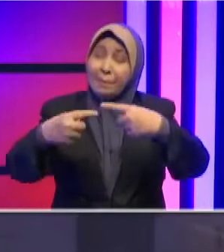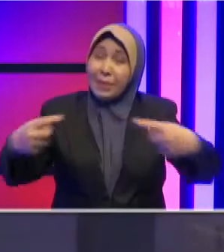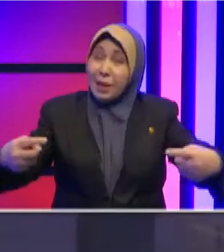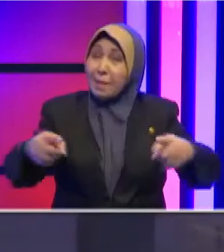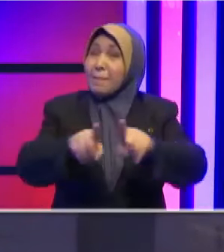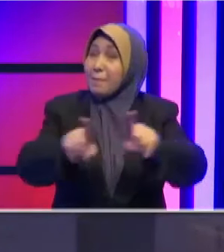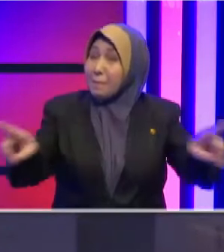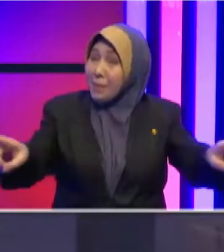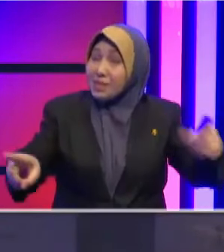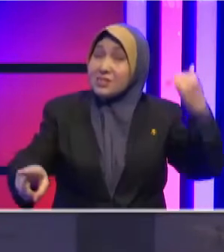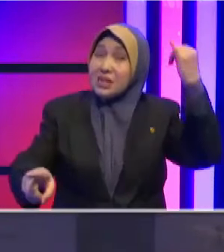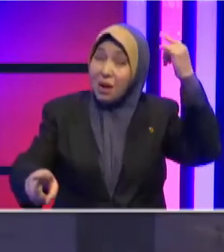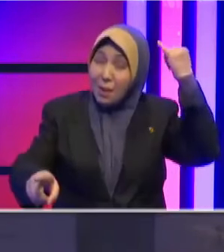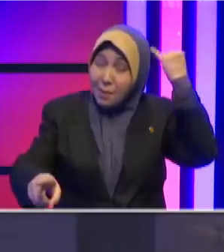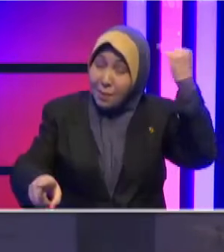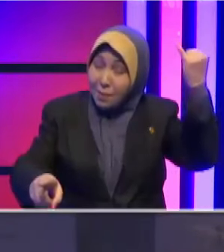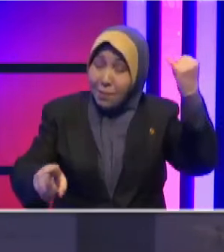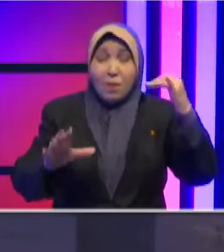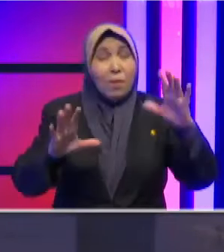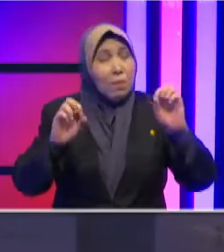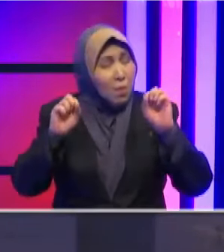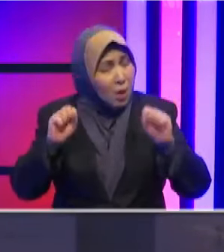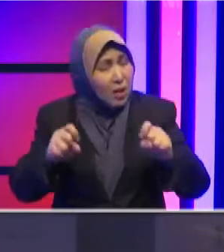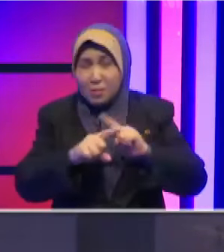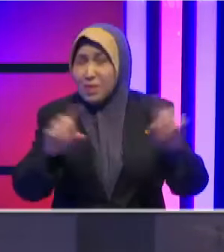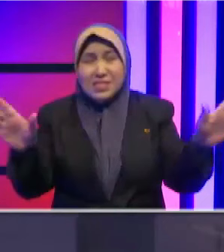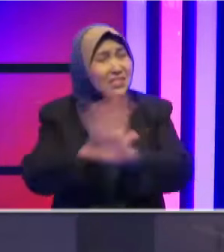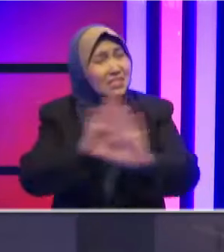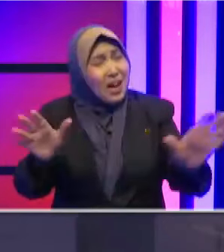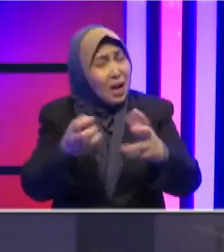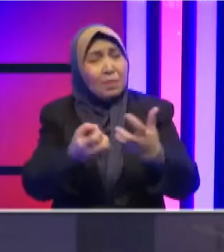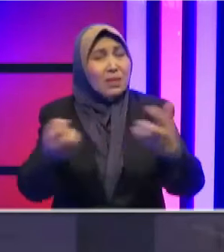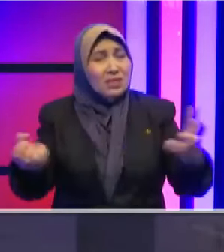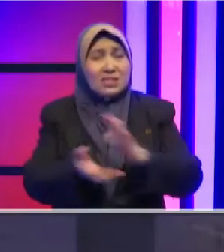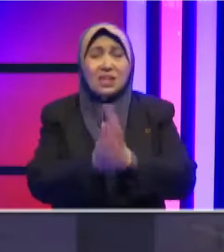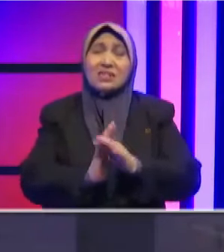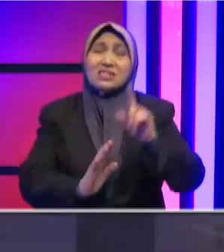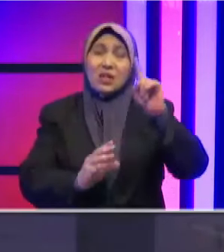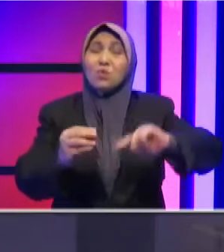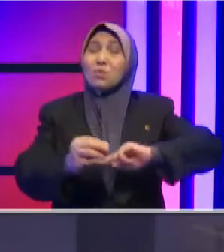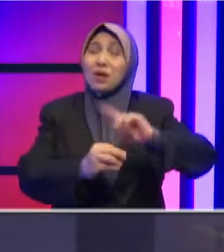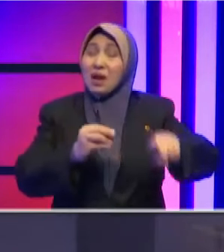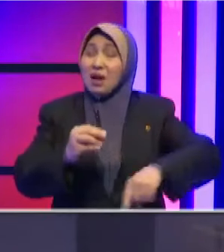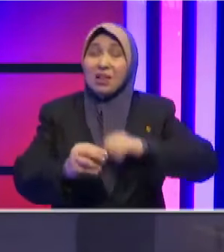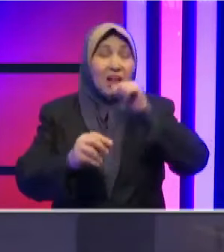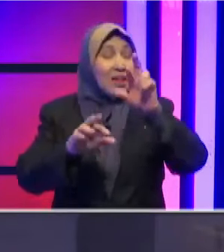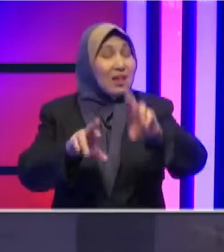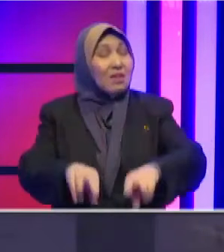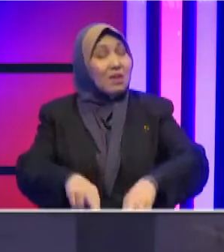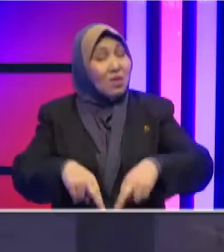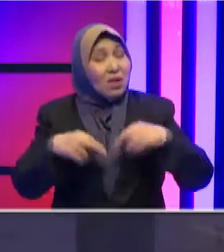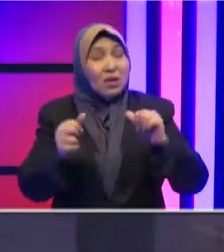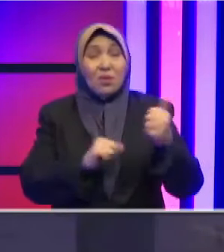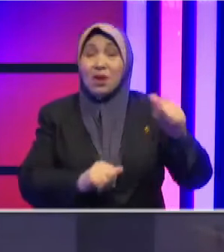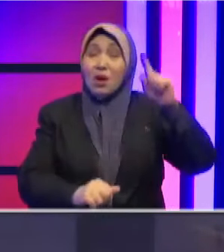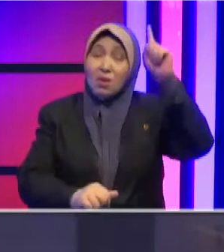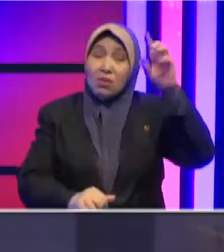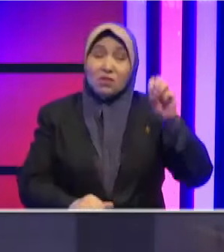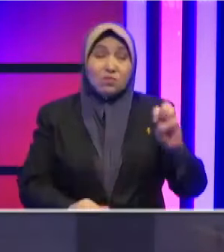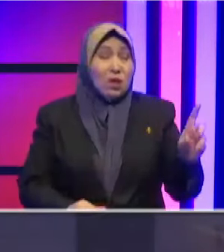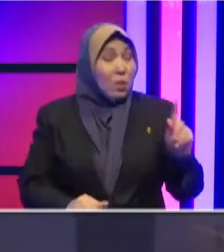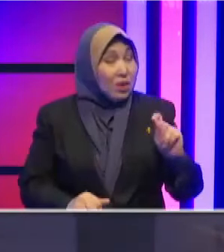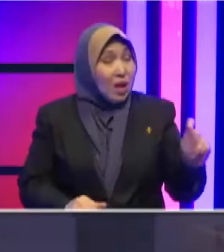tetapi jangan berpecah menjadi sesuatu perkara yang tidak diridhoi oleh Allah subhanahuwata'ala